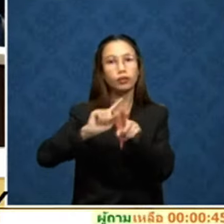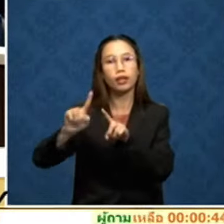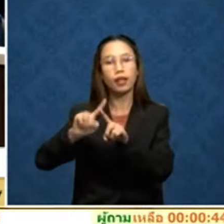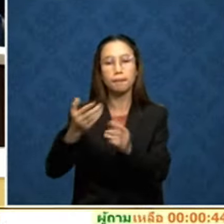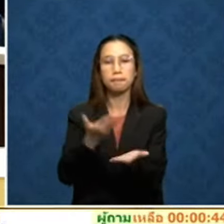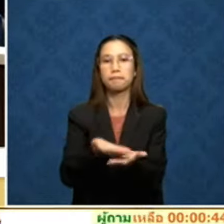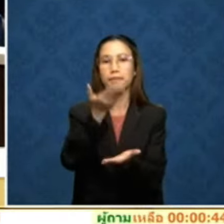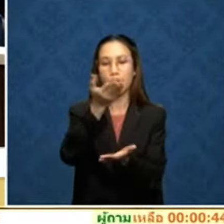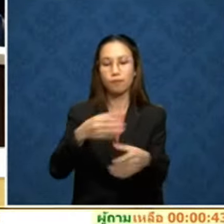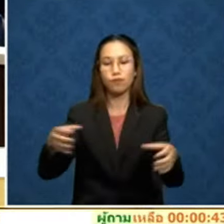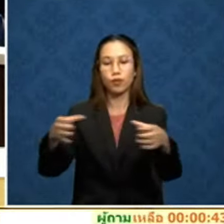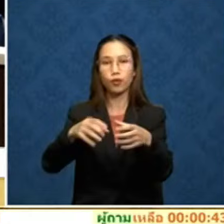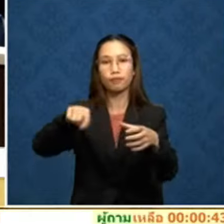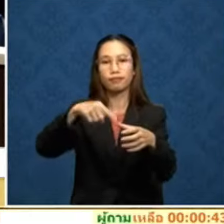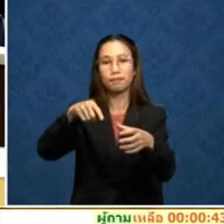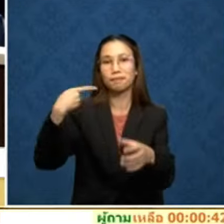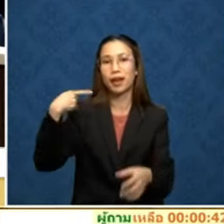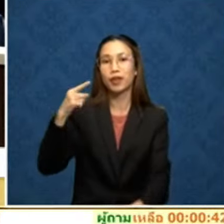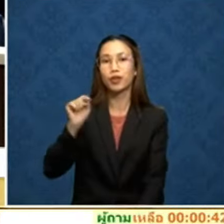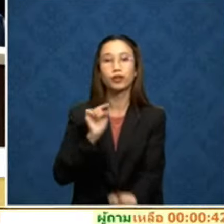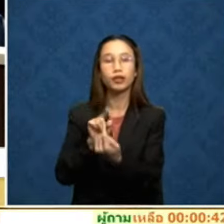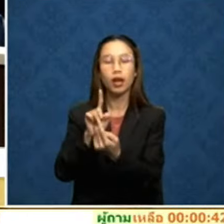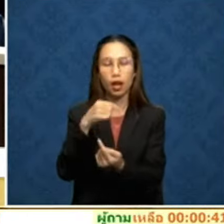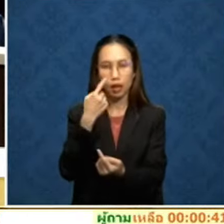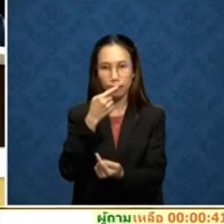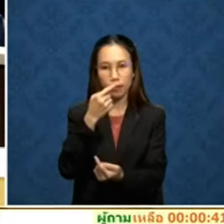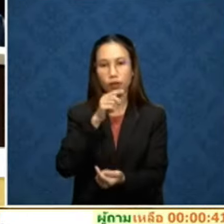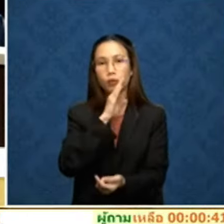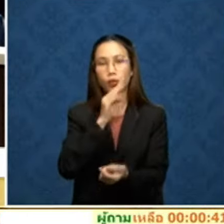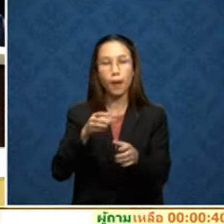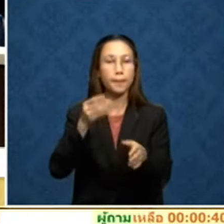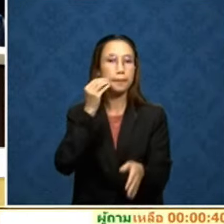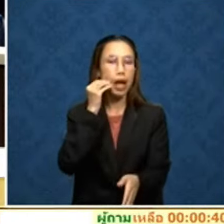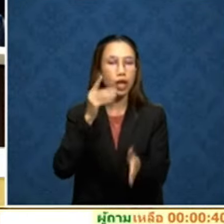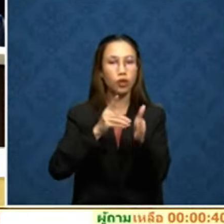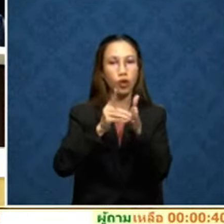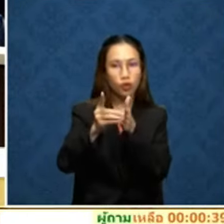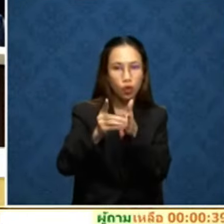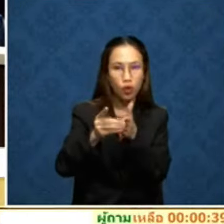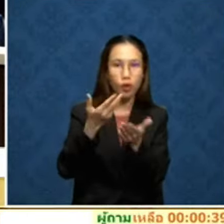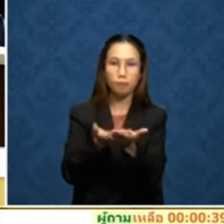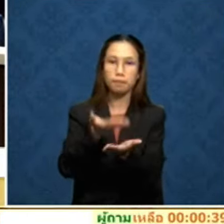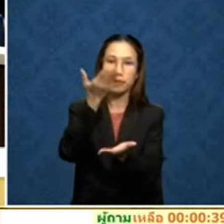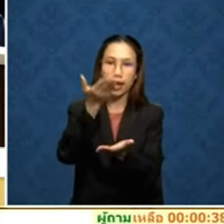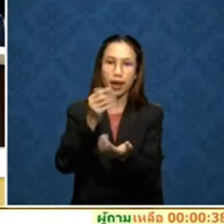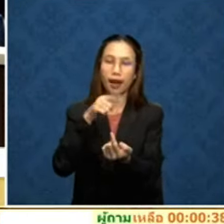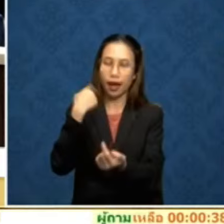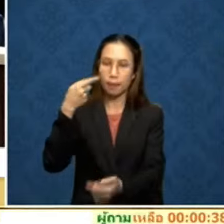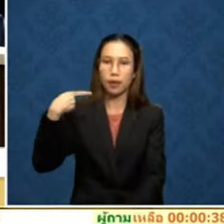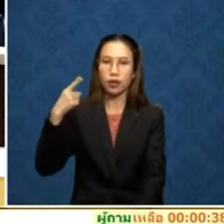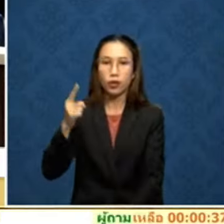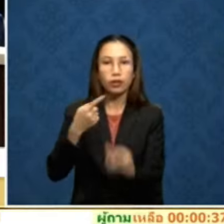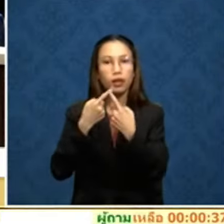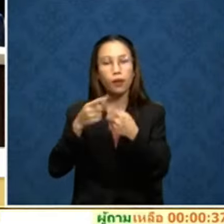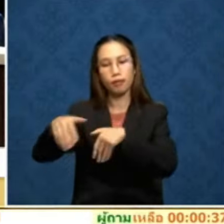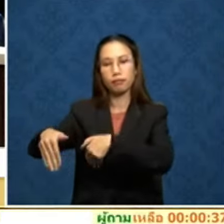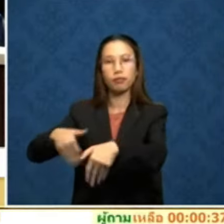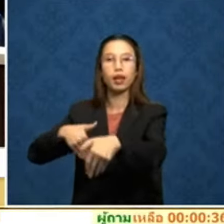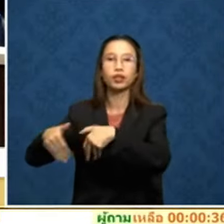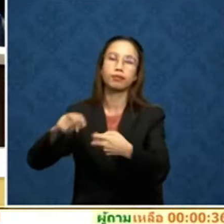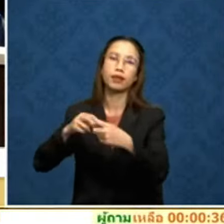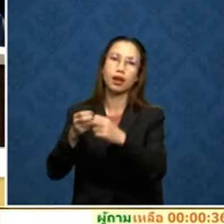นอนว่ามีกลุ่มนึงที่ได้ประโยชน์แน่ๆนะคะจากการที่ราคาอสังหาริมทรัพย์พวกนี้เนี่ยมันสูงขึ้นแต่ก็ยังมีประชาชนที่จะต้องได้รับผล